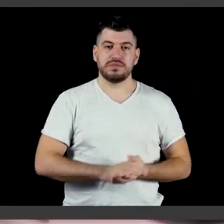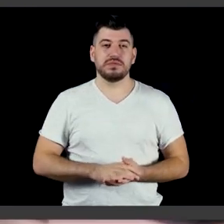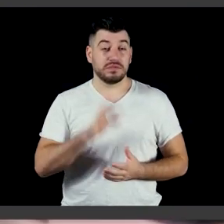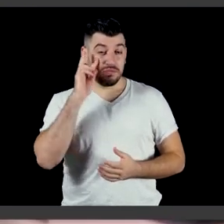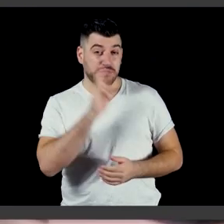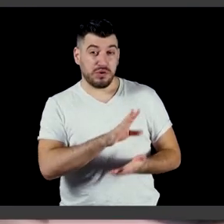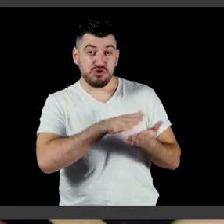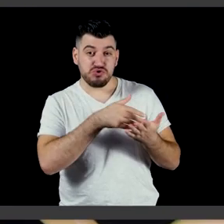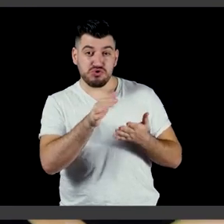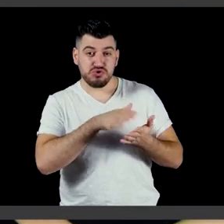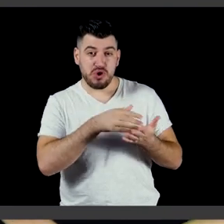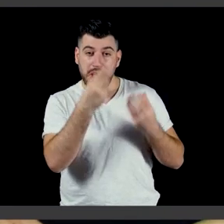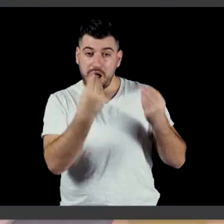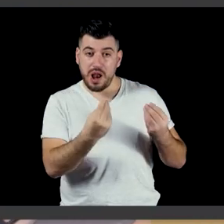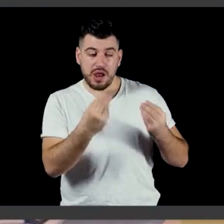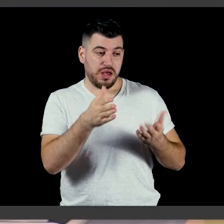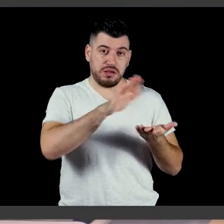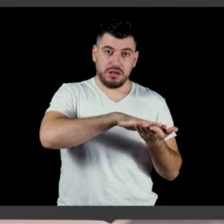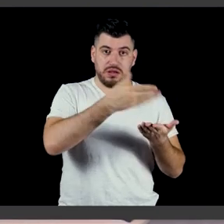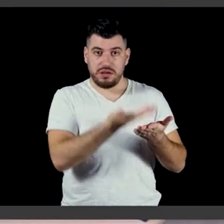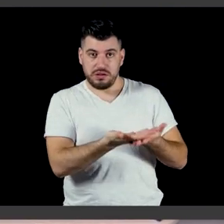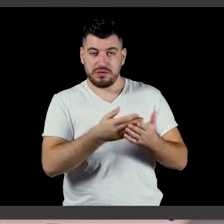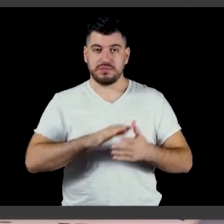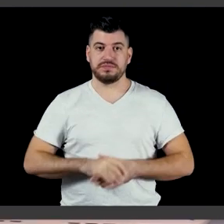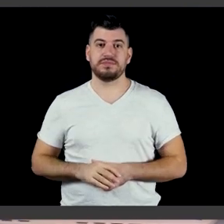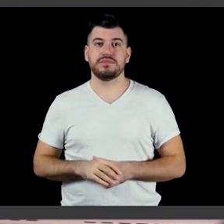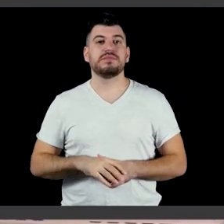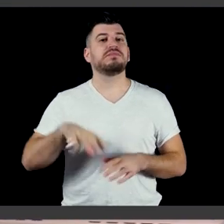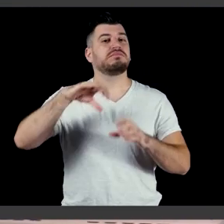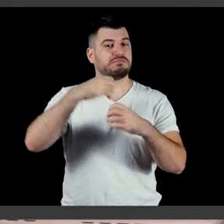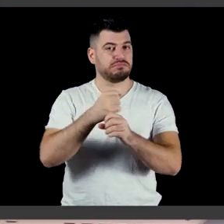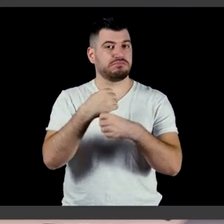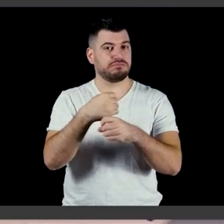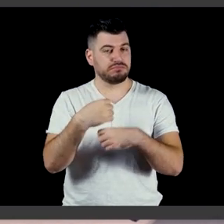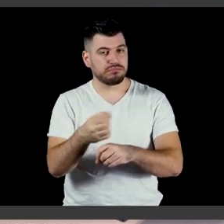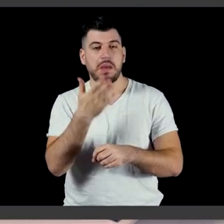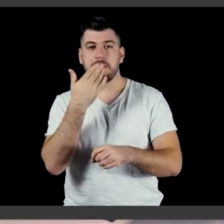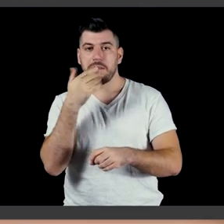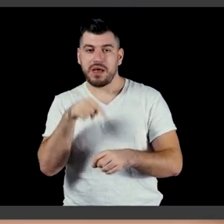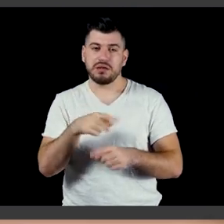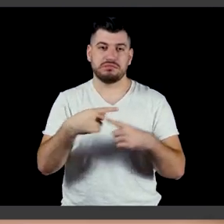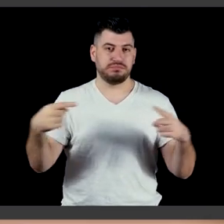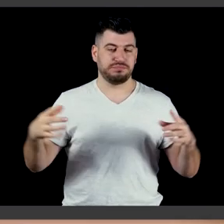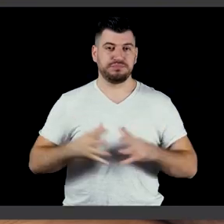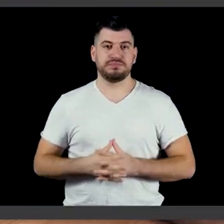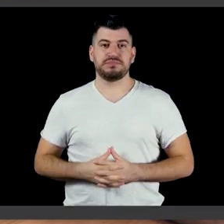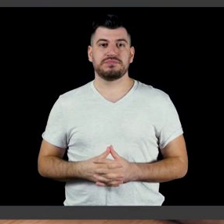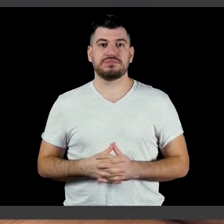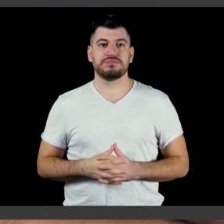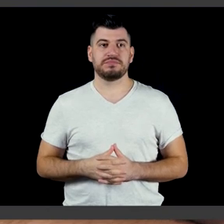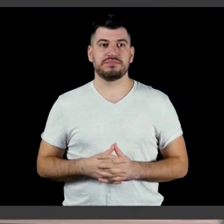Και θα δώσουμε χρώμα καλά και από τις δύο πλευρές. Λοιπόν, ξανά. Αλατάκι πάνω από τα κολοκύθια. Πιπέρι.